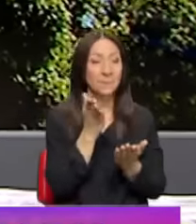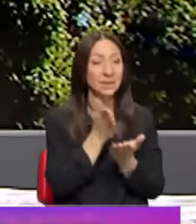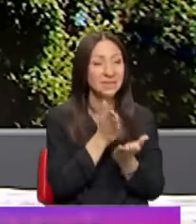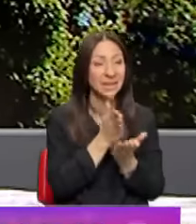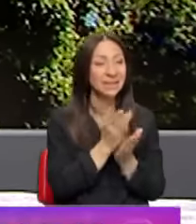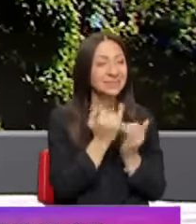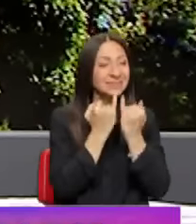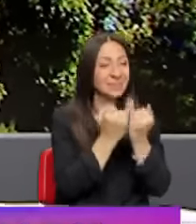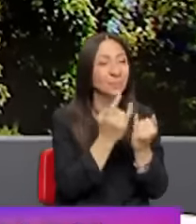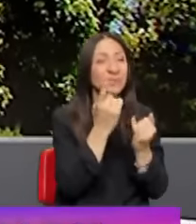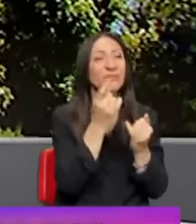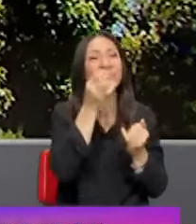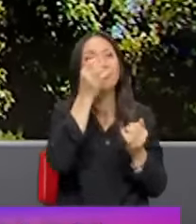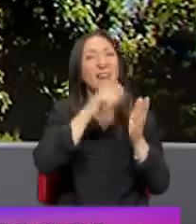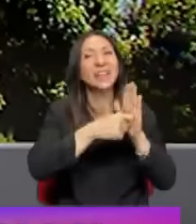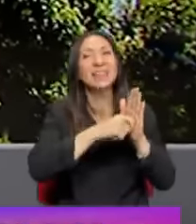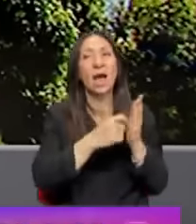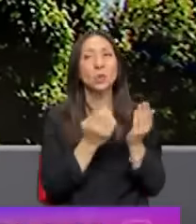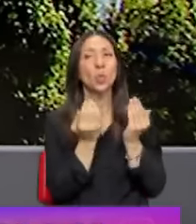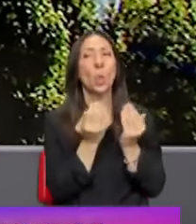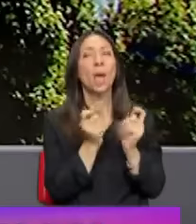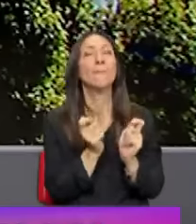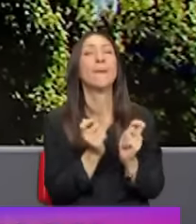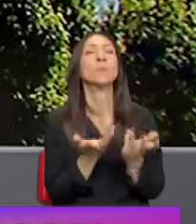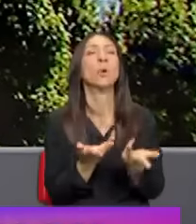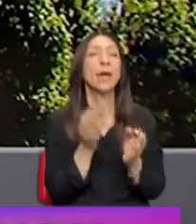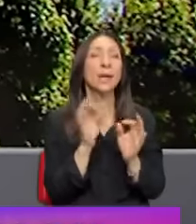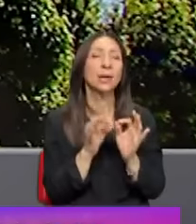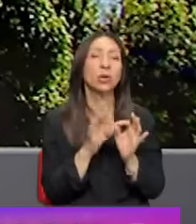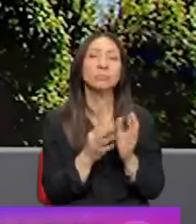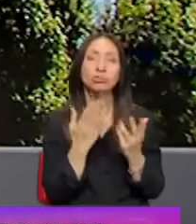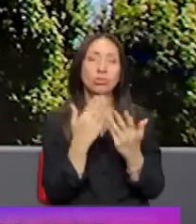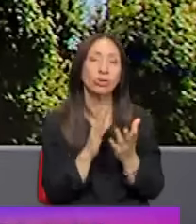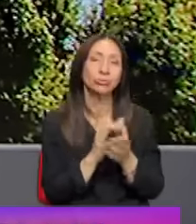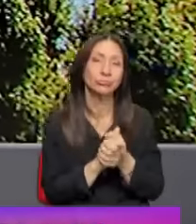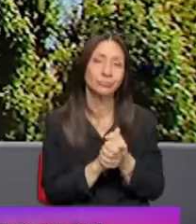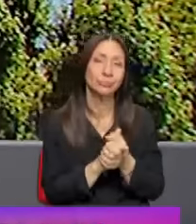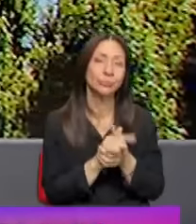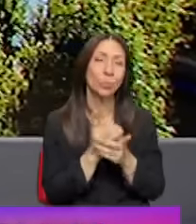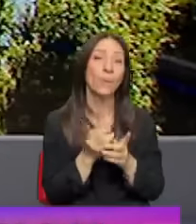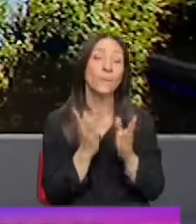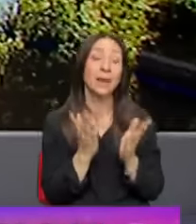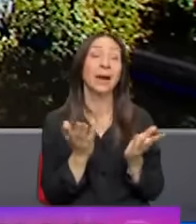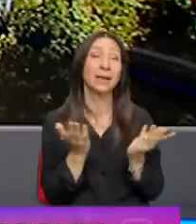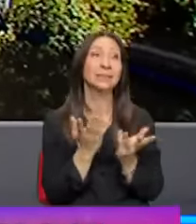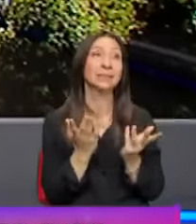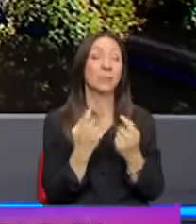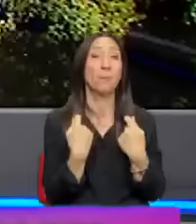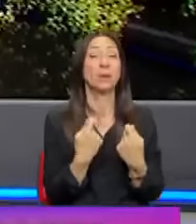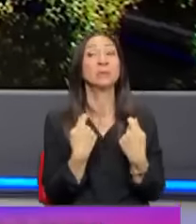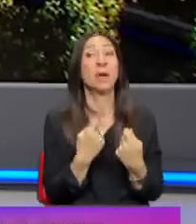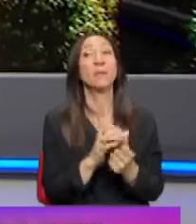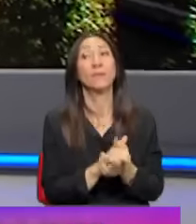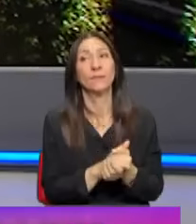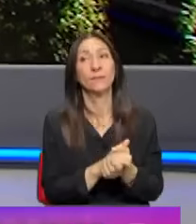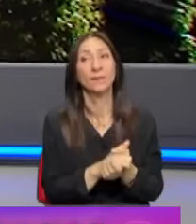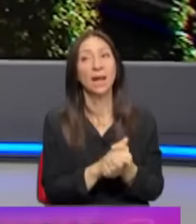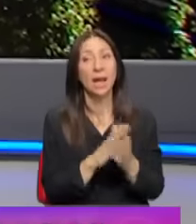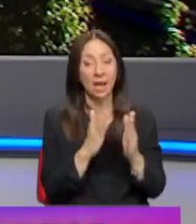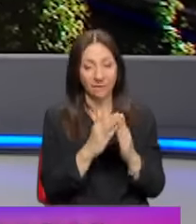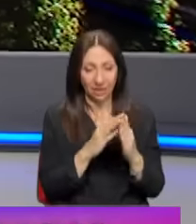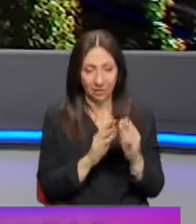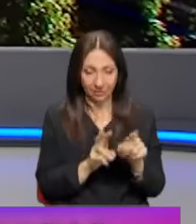ziyaret edip bir Fatiha dahi okuyacak ekonomiye sahip değil. Bu bile artık bir maliyet, bir masraf.